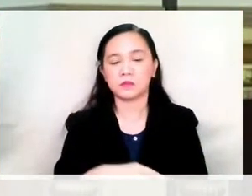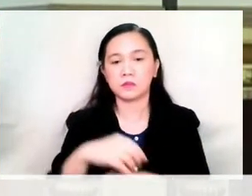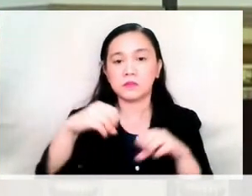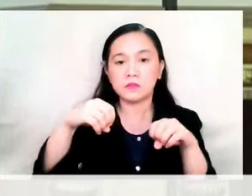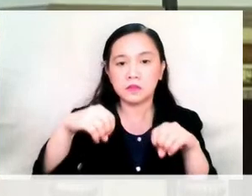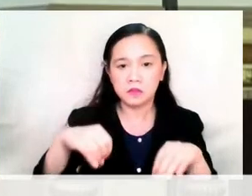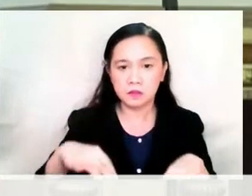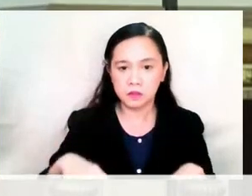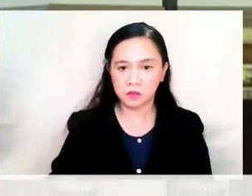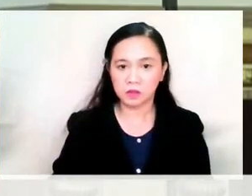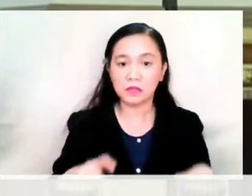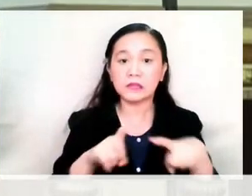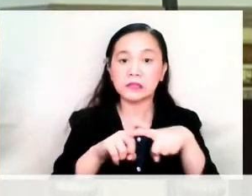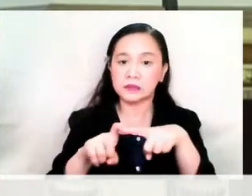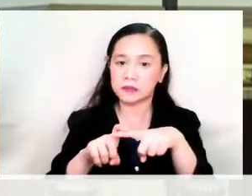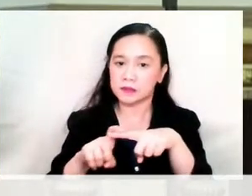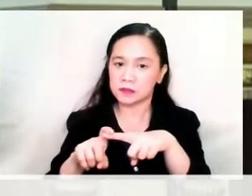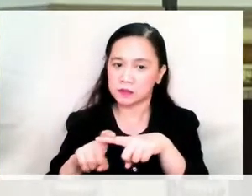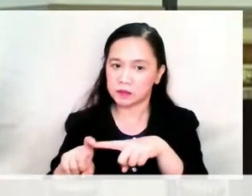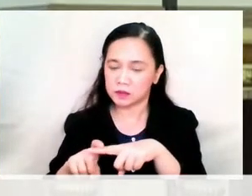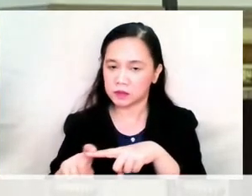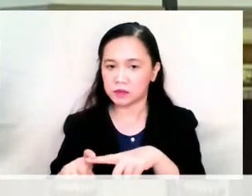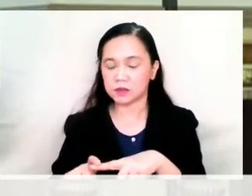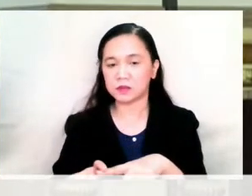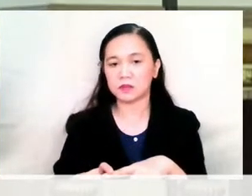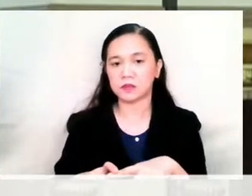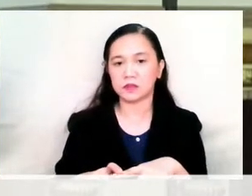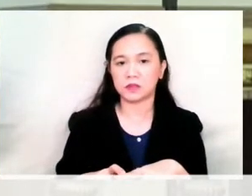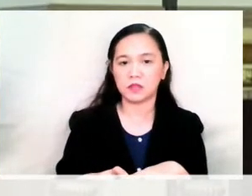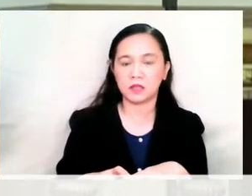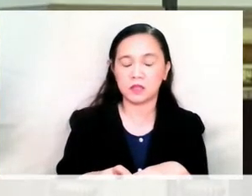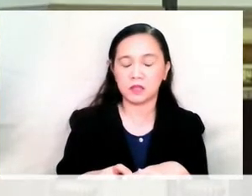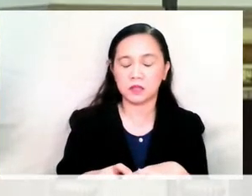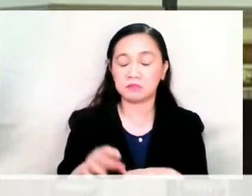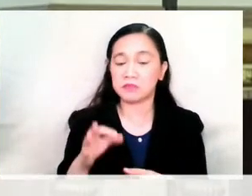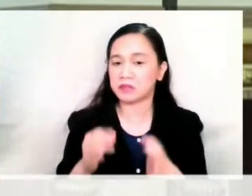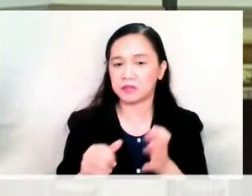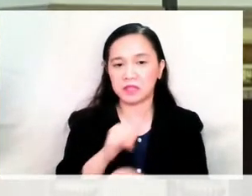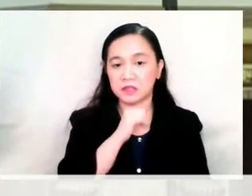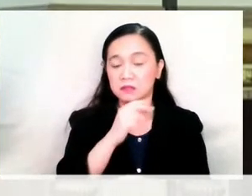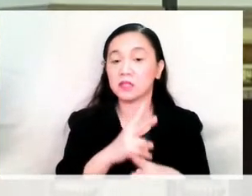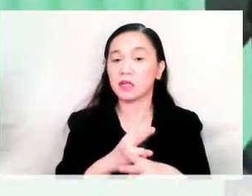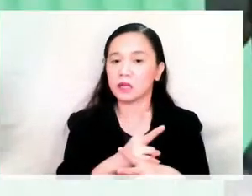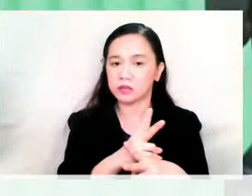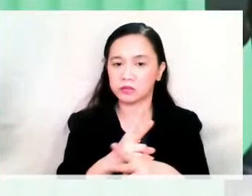ng kuryente at kung hindi maingat, may namamatay.